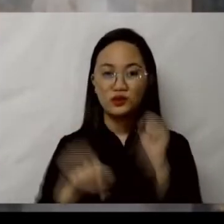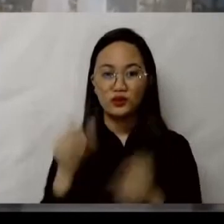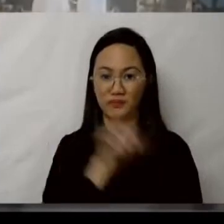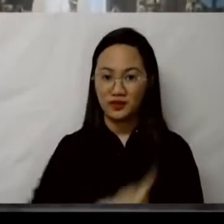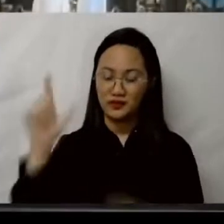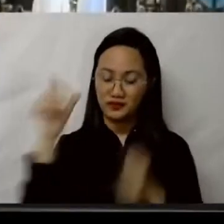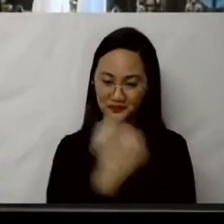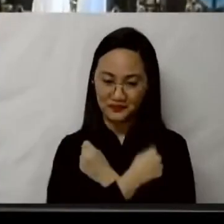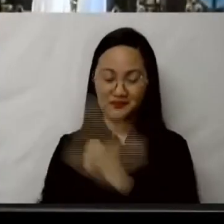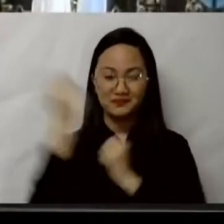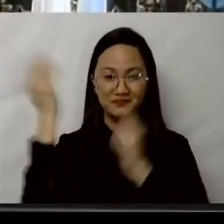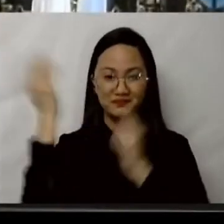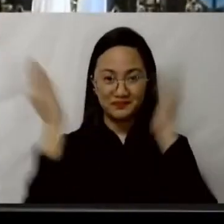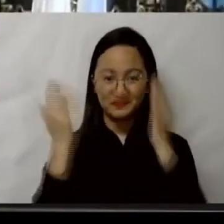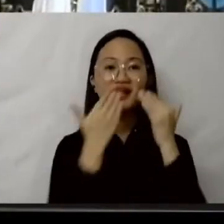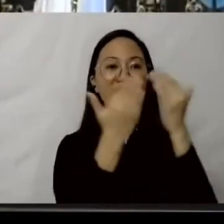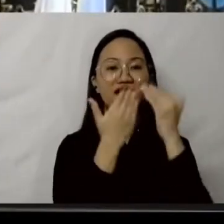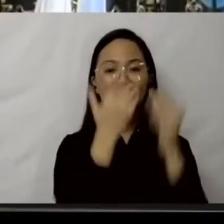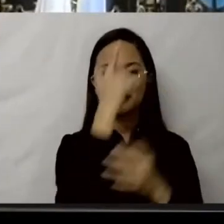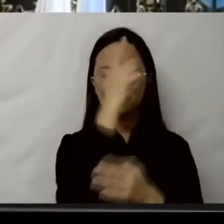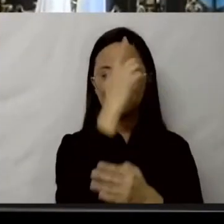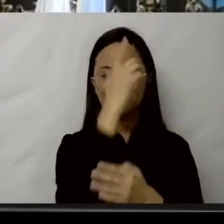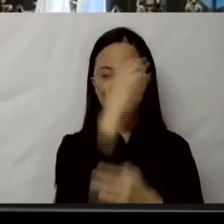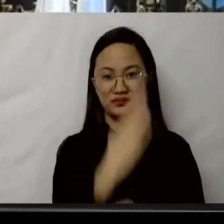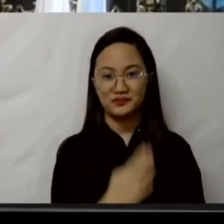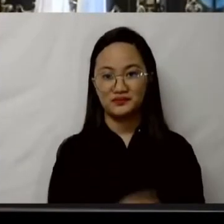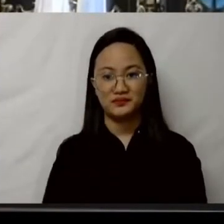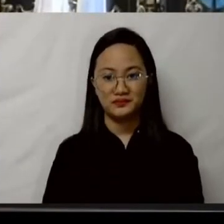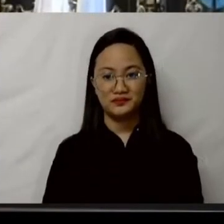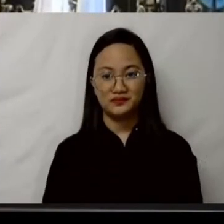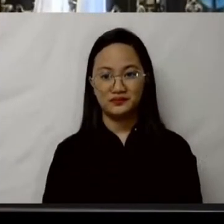paglingkuran. Salamat sa Diyos.